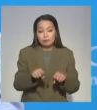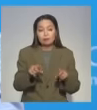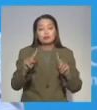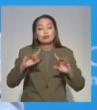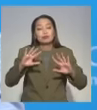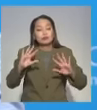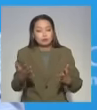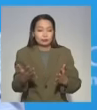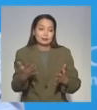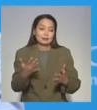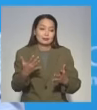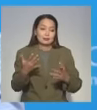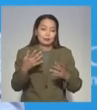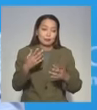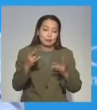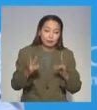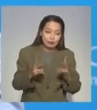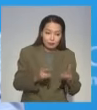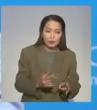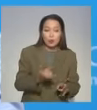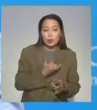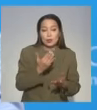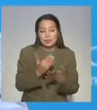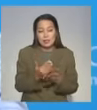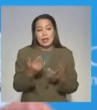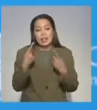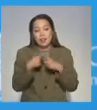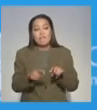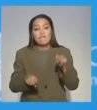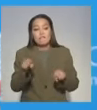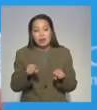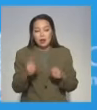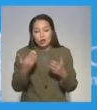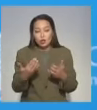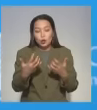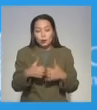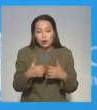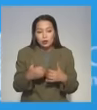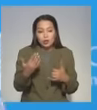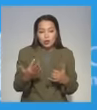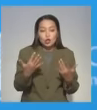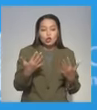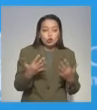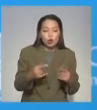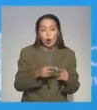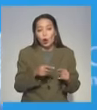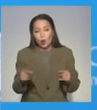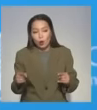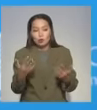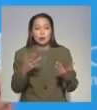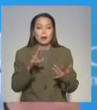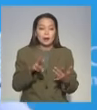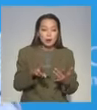происшествие случится, у нас есть все технические возможности рассчитать его скорость согласно скольжению, там,